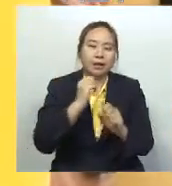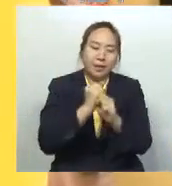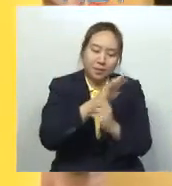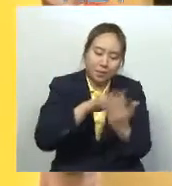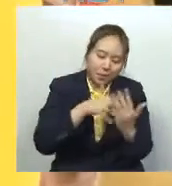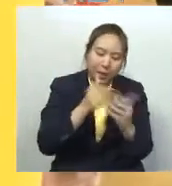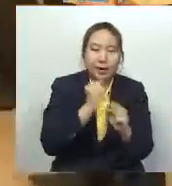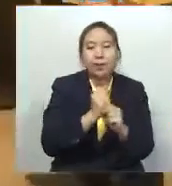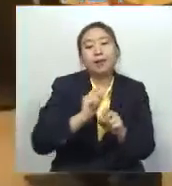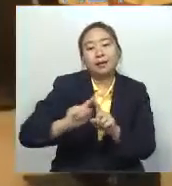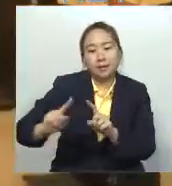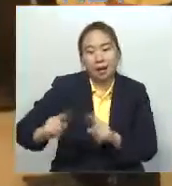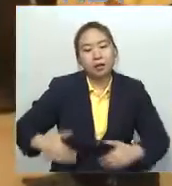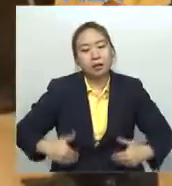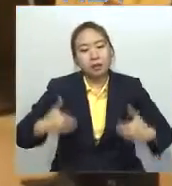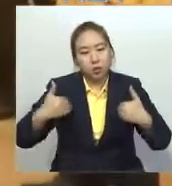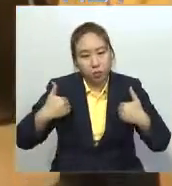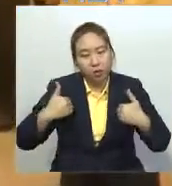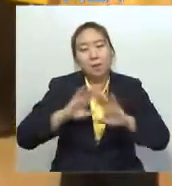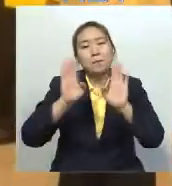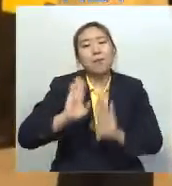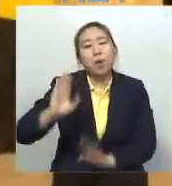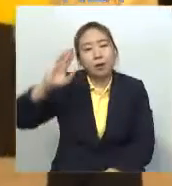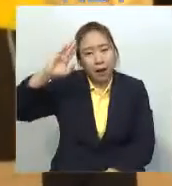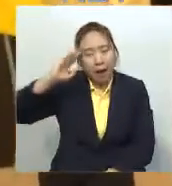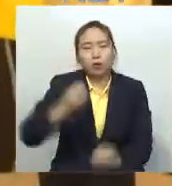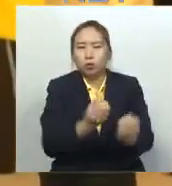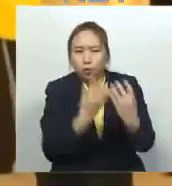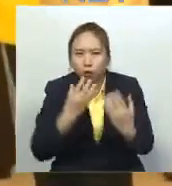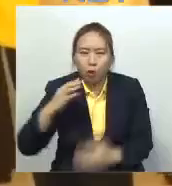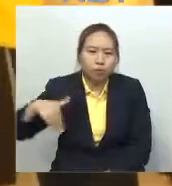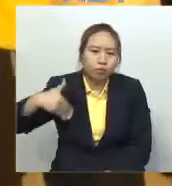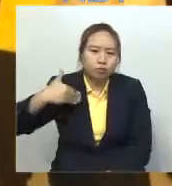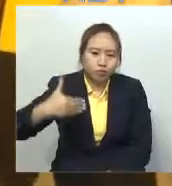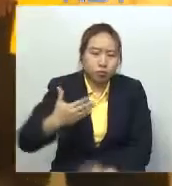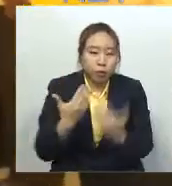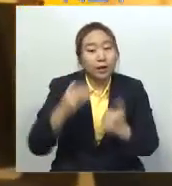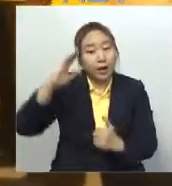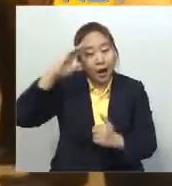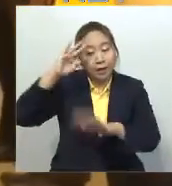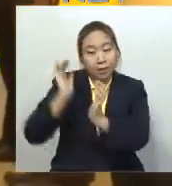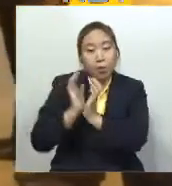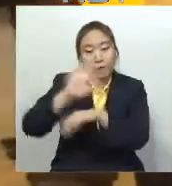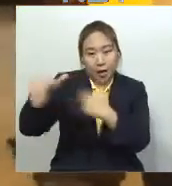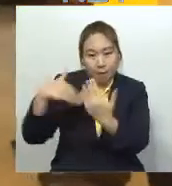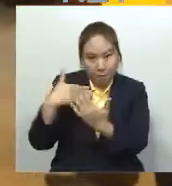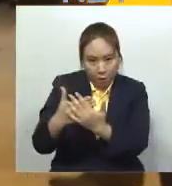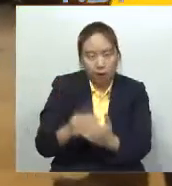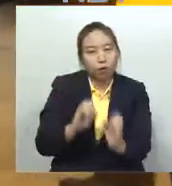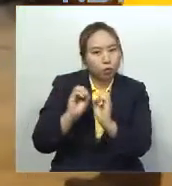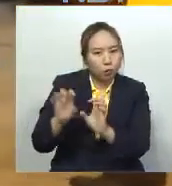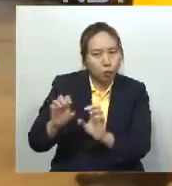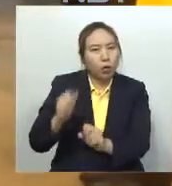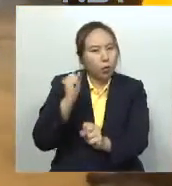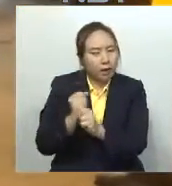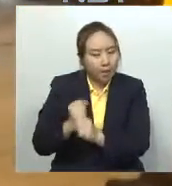อบในการดำเนินการและดำเนินชีวิตในรูปแบบทหารจนถึงปัจจุบันขณะที่ทหารและตำรวจทุกคนถูกสั่งสอนมา